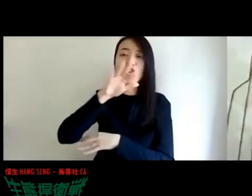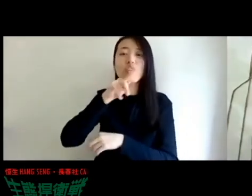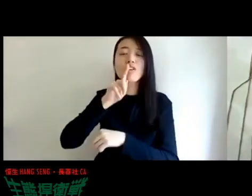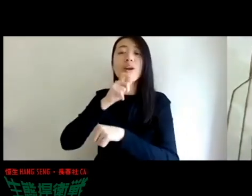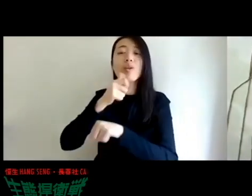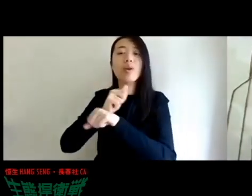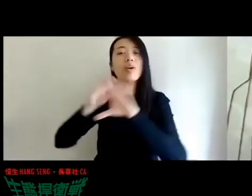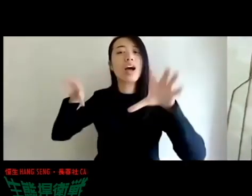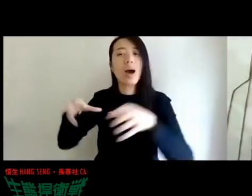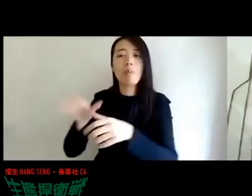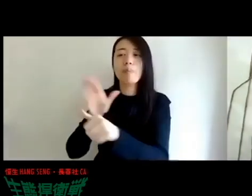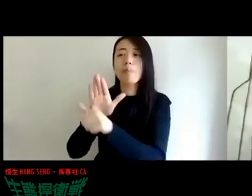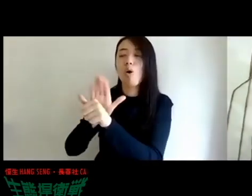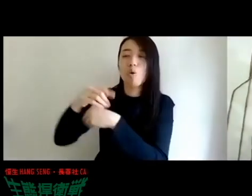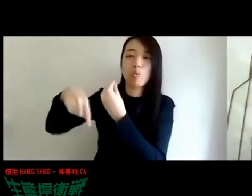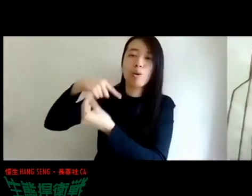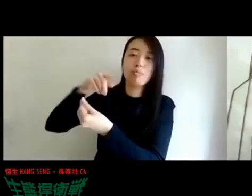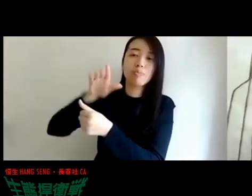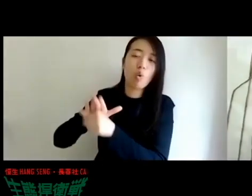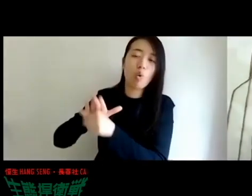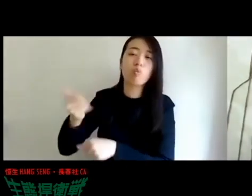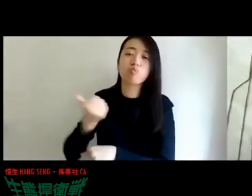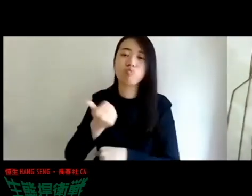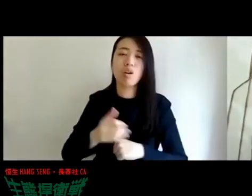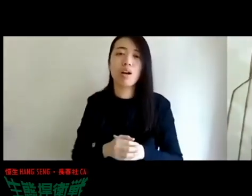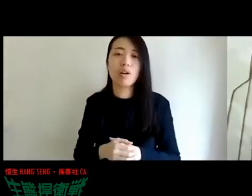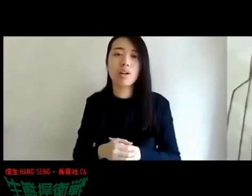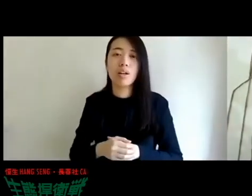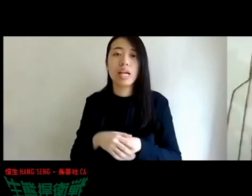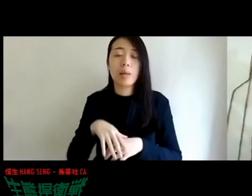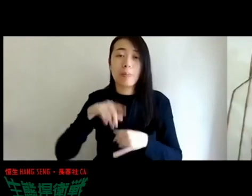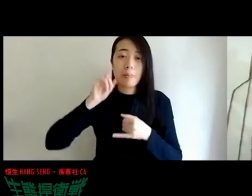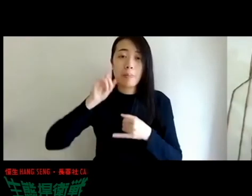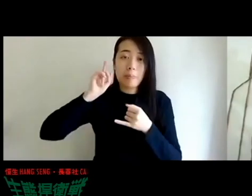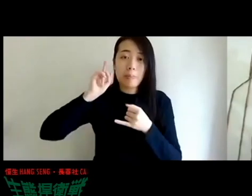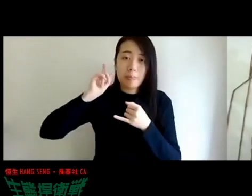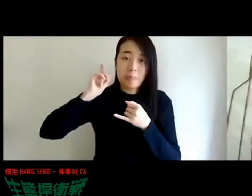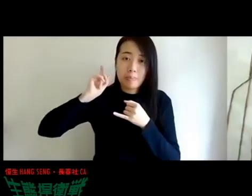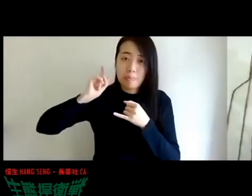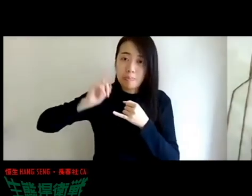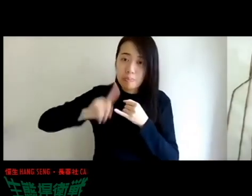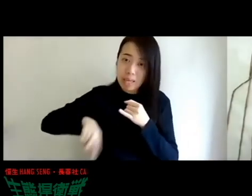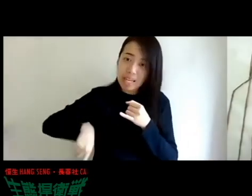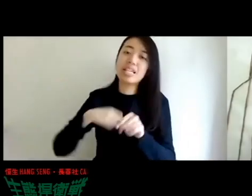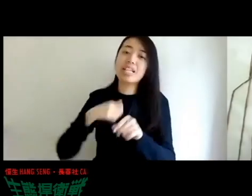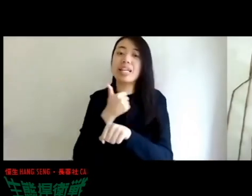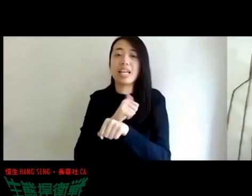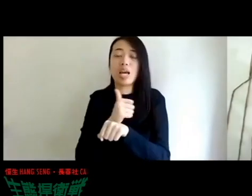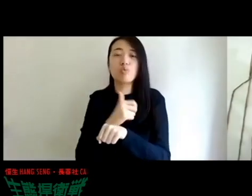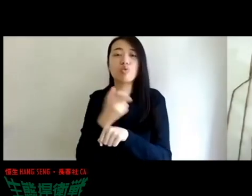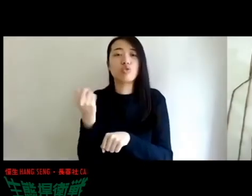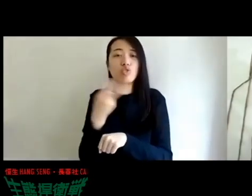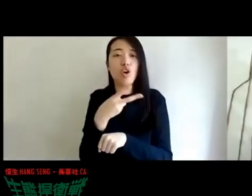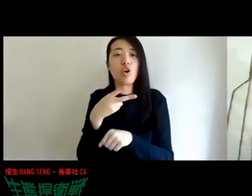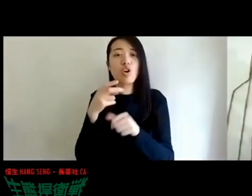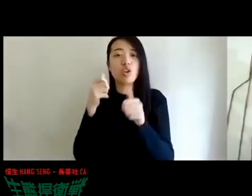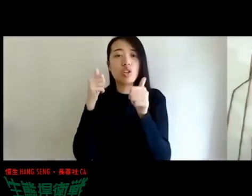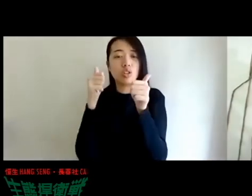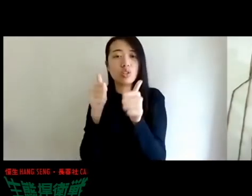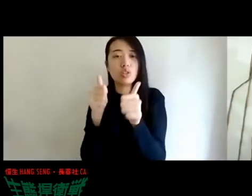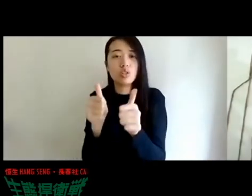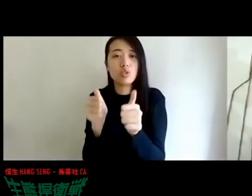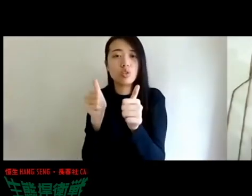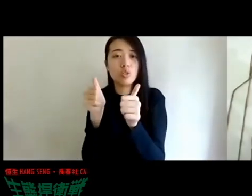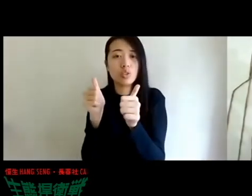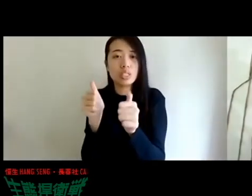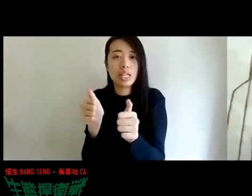係啦，咁咧最後咧，咁我都喺呢個最後機會咧，我再次咧都多謝呢個我哋